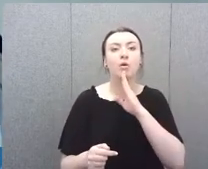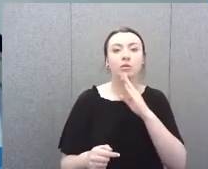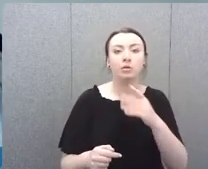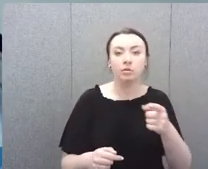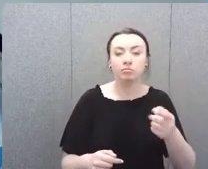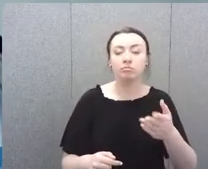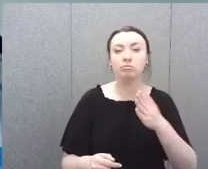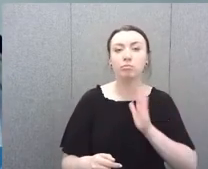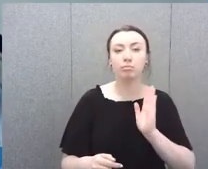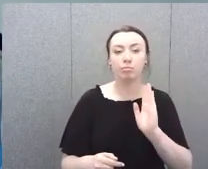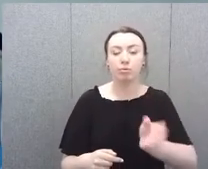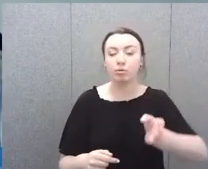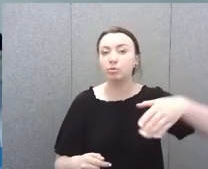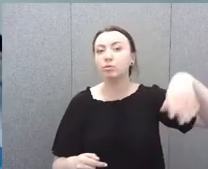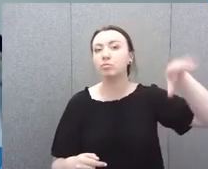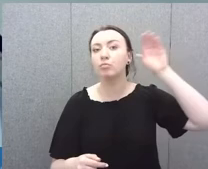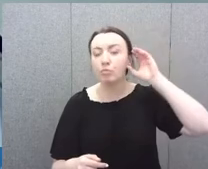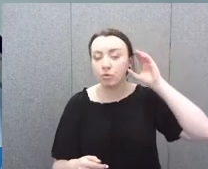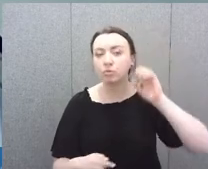иметь сильное